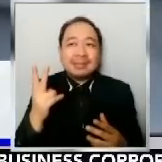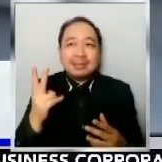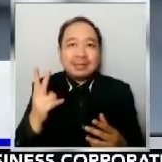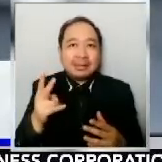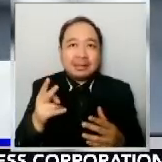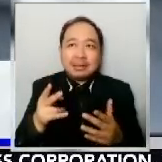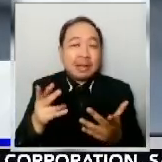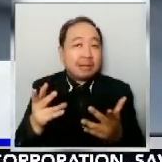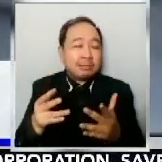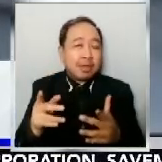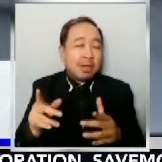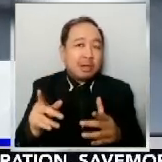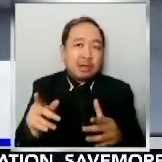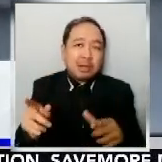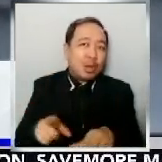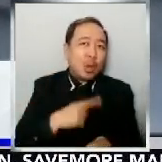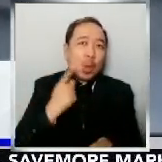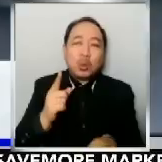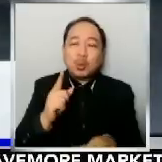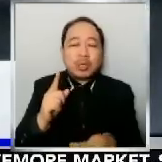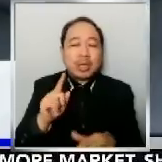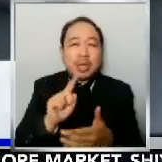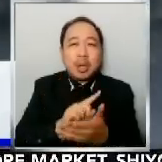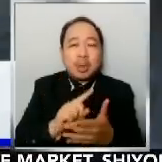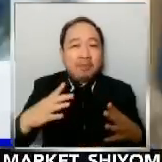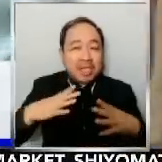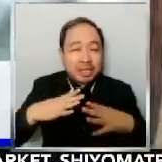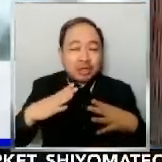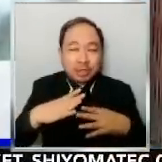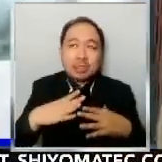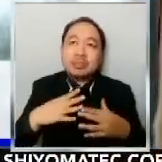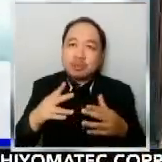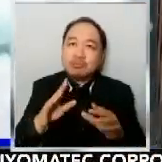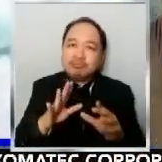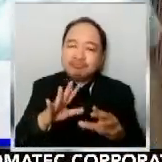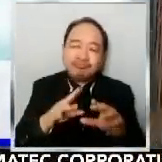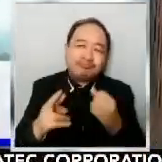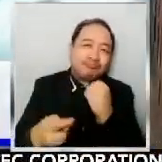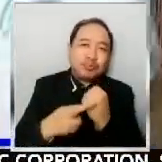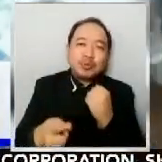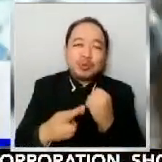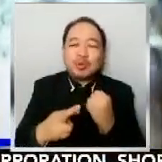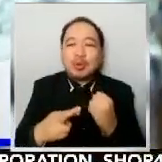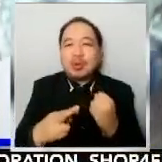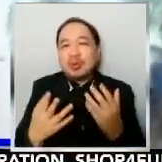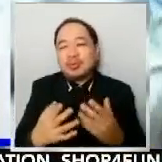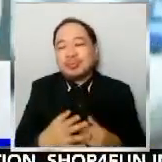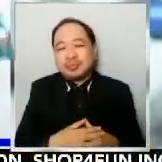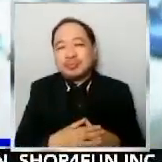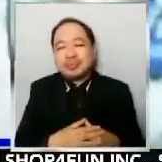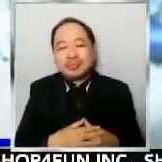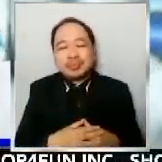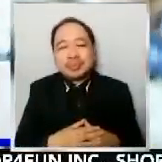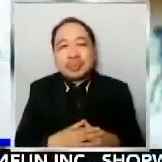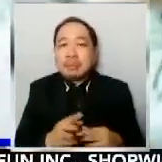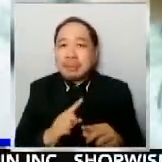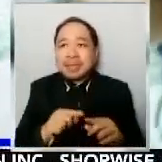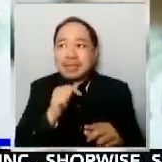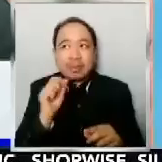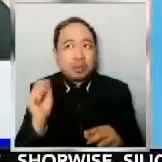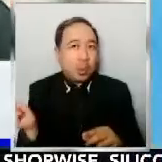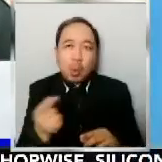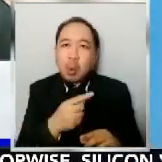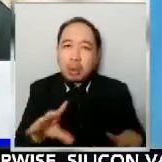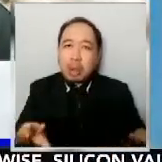yan na magbakasyon, bumili ng packages, local packages. Pero hindi lahat ng nakausap namin pabor sa naturang